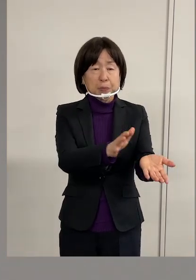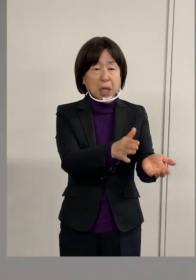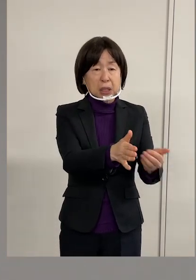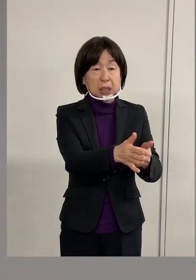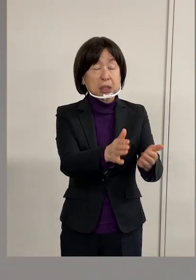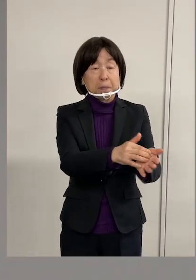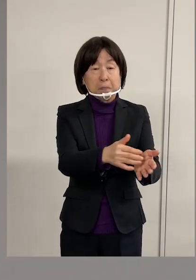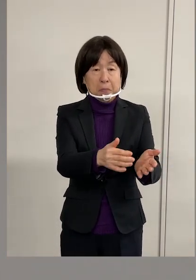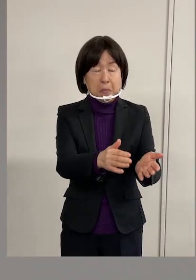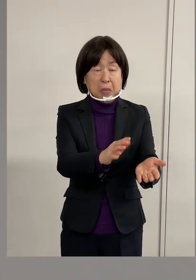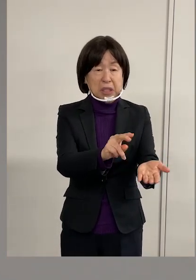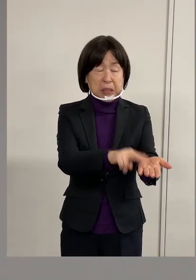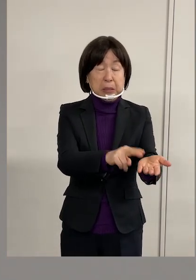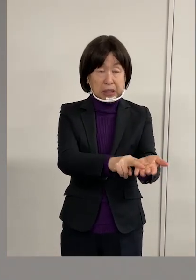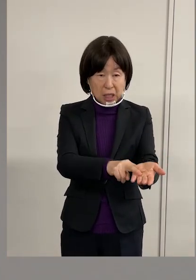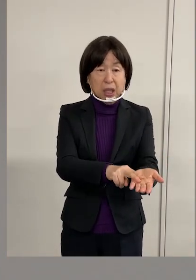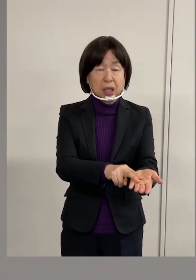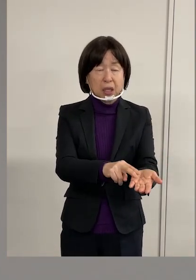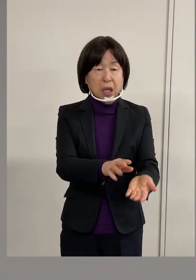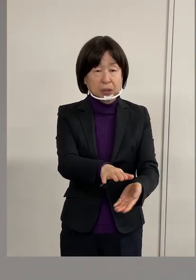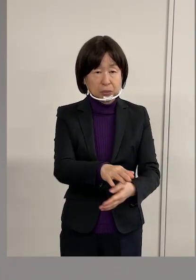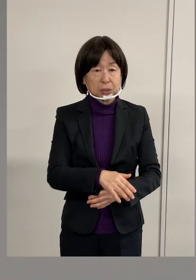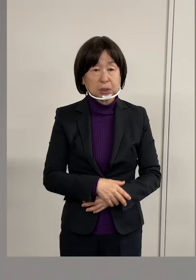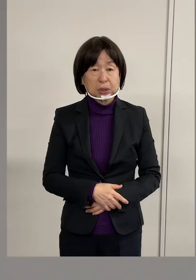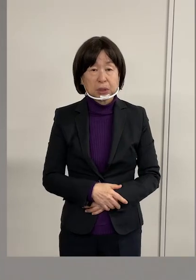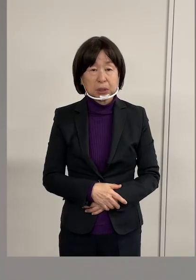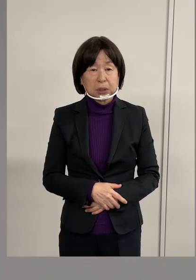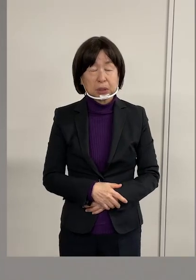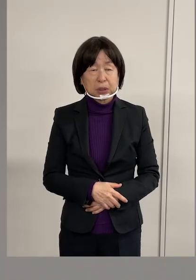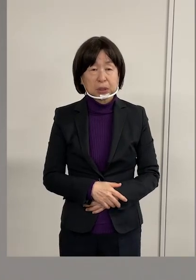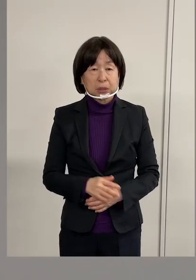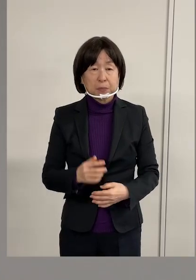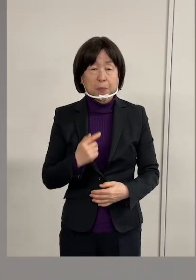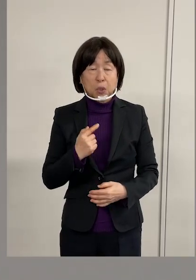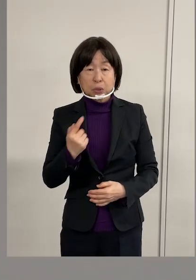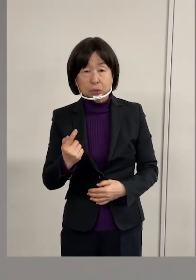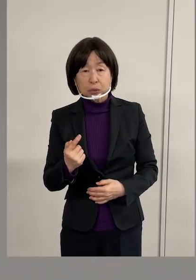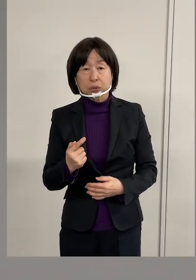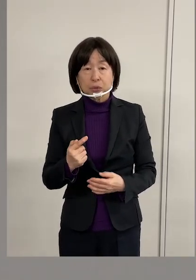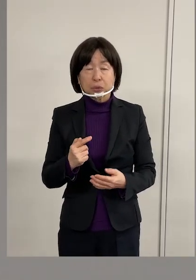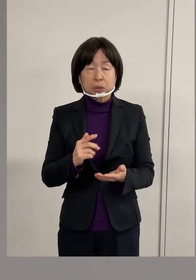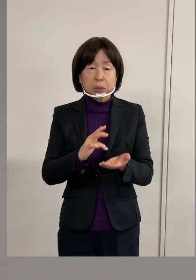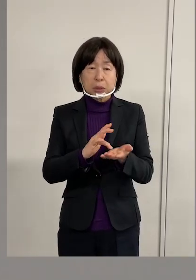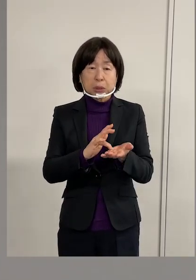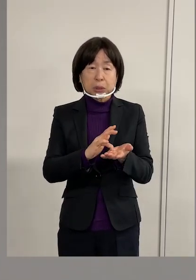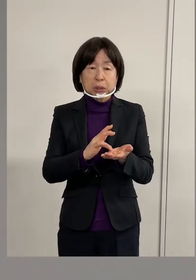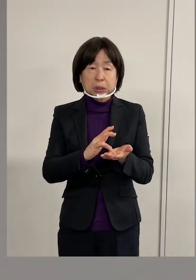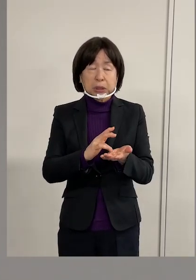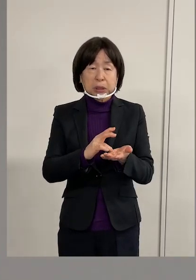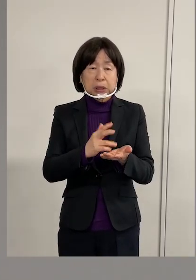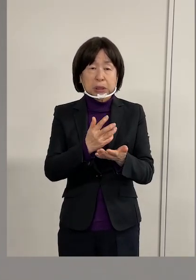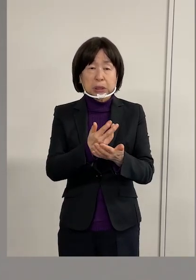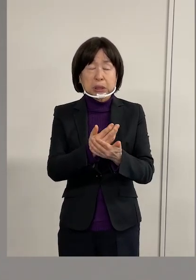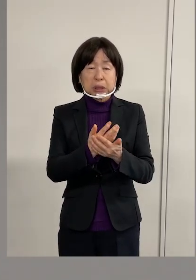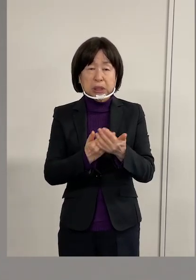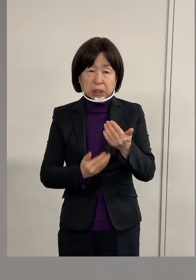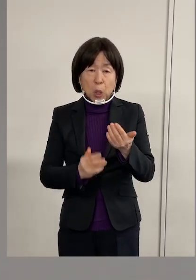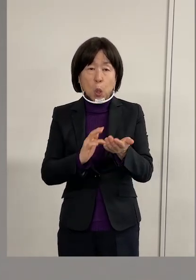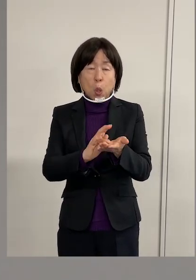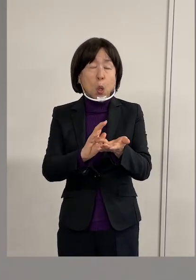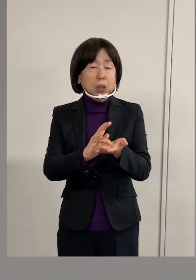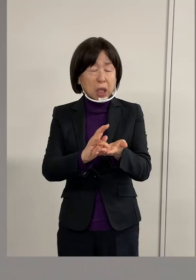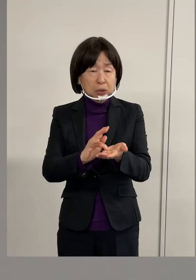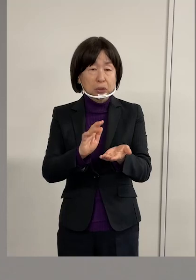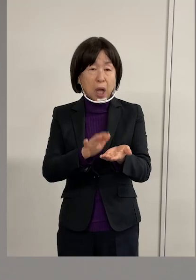るんですけれども、一つ治療薬が出てきました。ゾコーバっていう治療薬。これはまだ高いんですけど